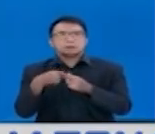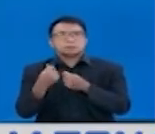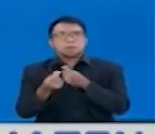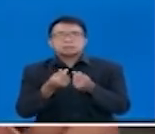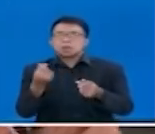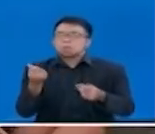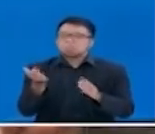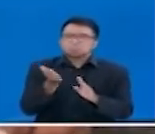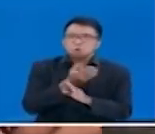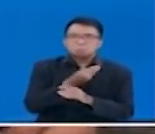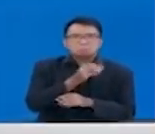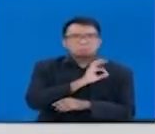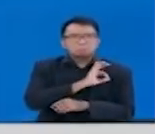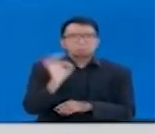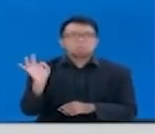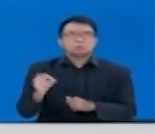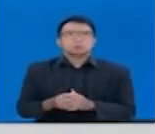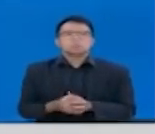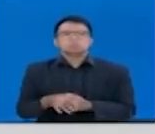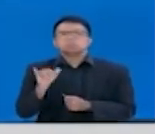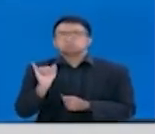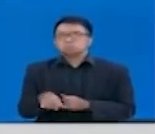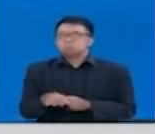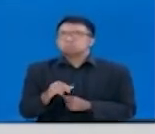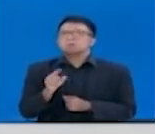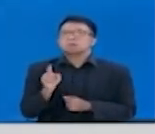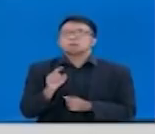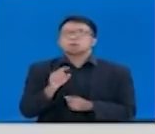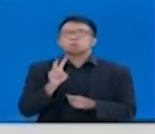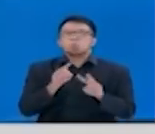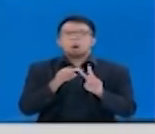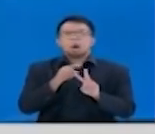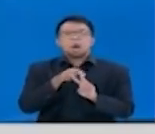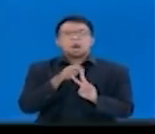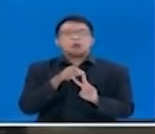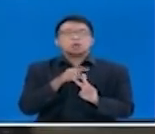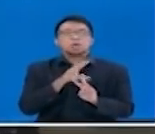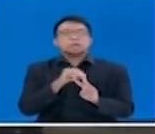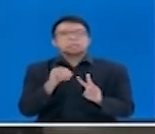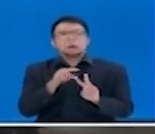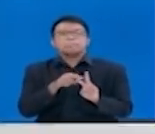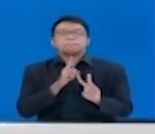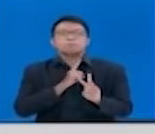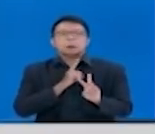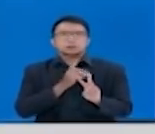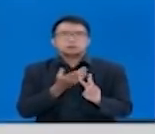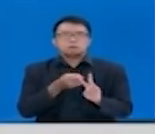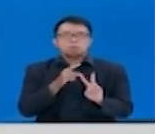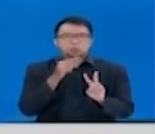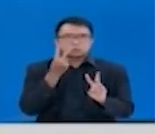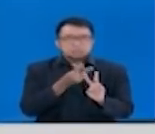ya, yang satu khusus untuk gajian, yang satu pribadi. Jadi saya ngecek, tadi kok memang